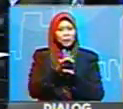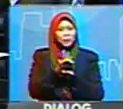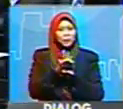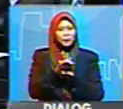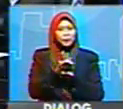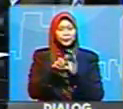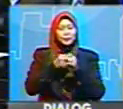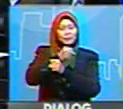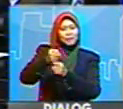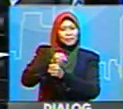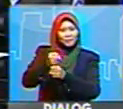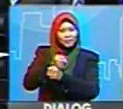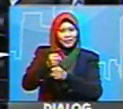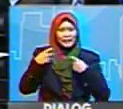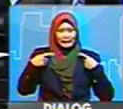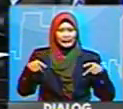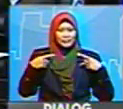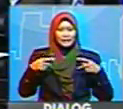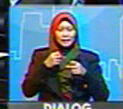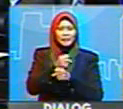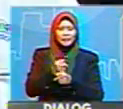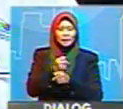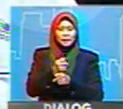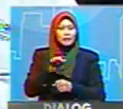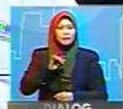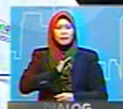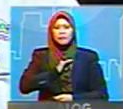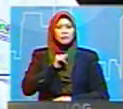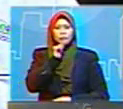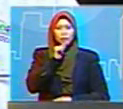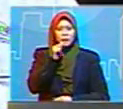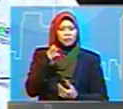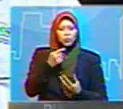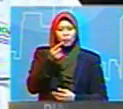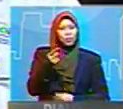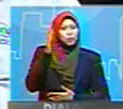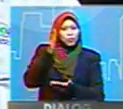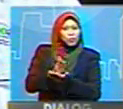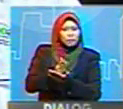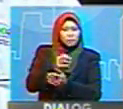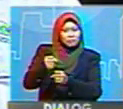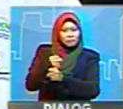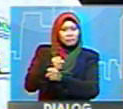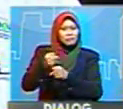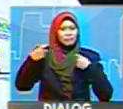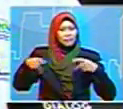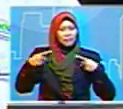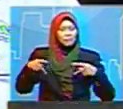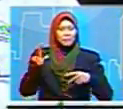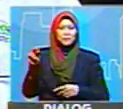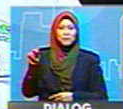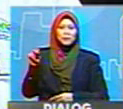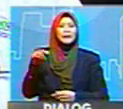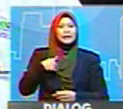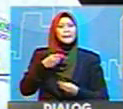kopi punya kedailah saya tak mahu sebut di sini saya bukan kata suruh boikot kedai kopi tersebut saya cumaemberi